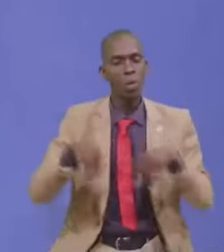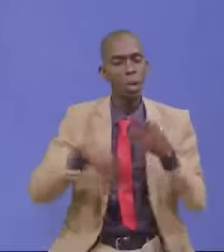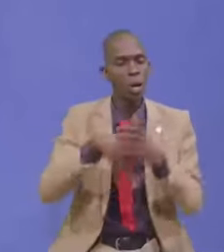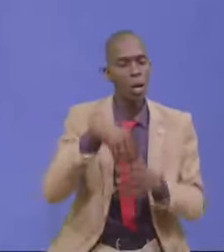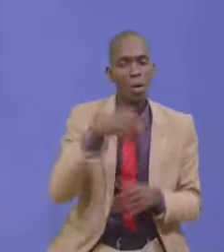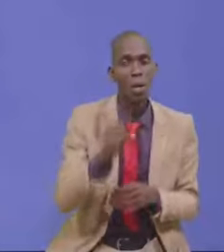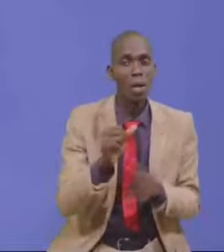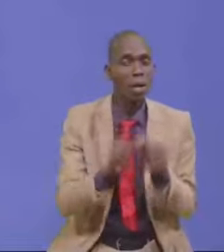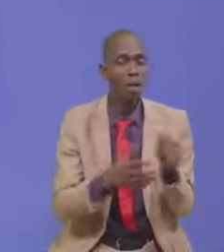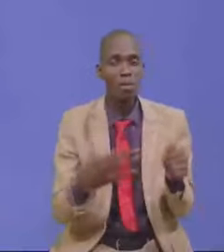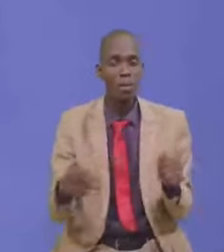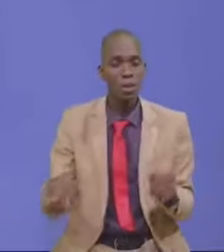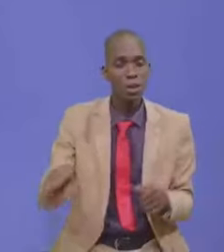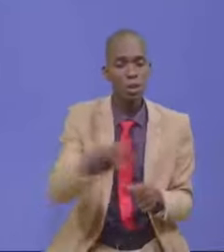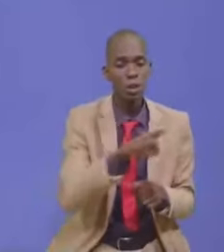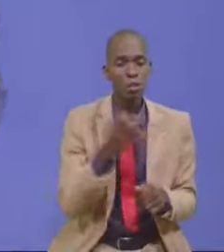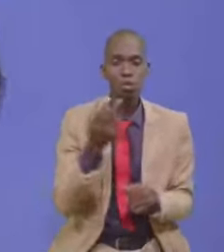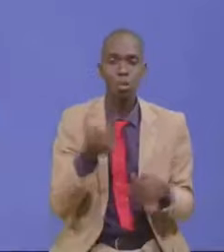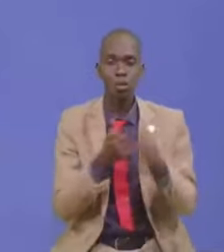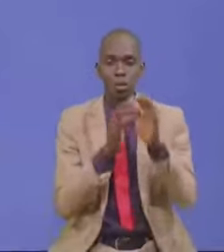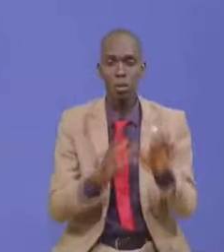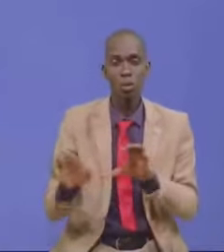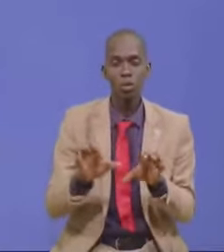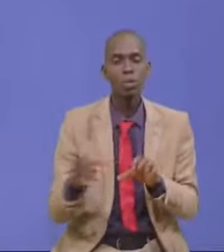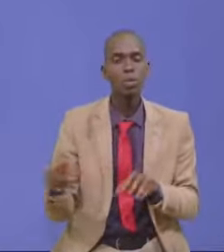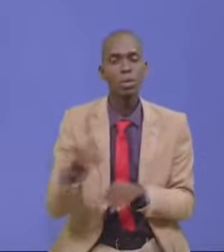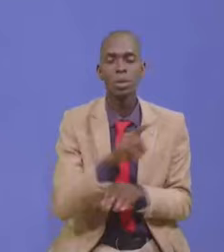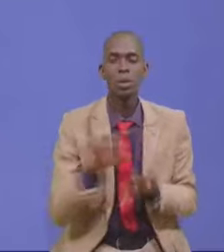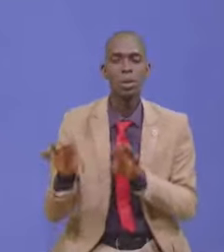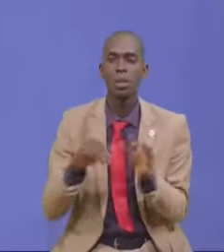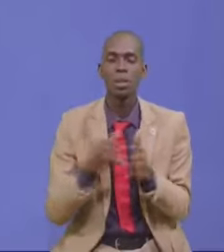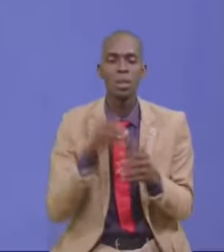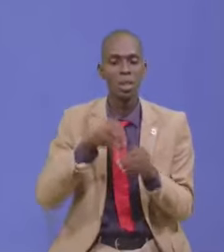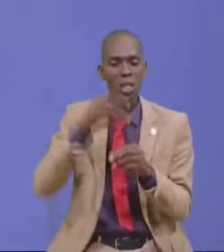Et tout ce qu'il faisait, le faisait au nom de Jésus.